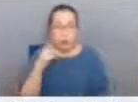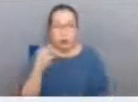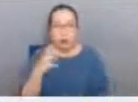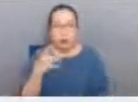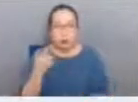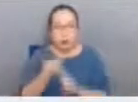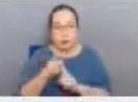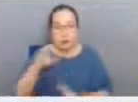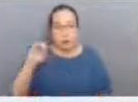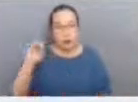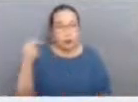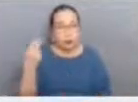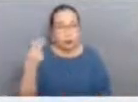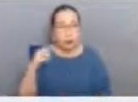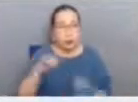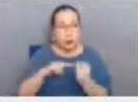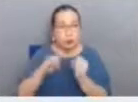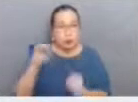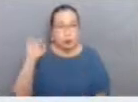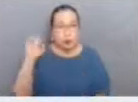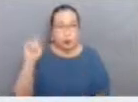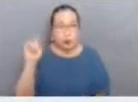ay